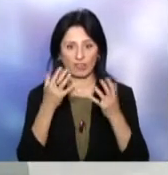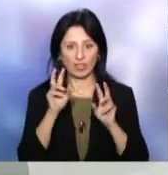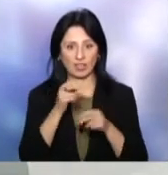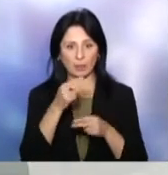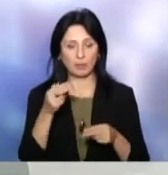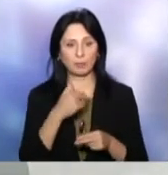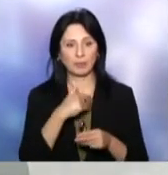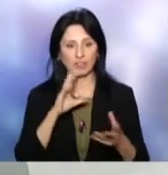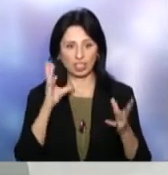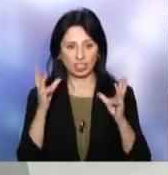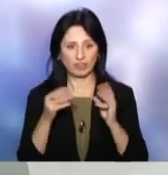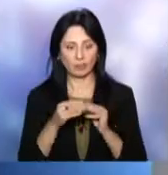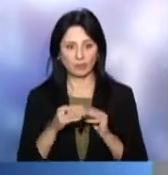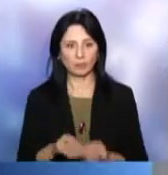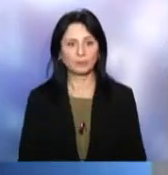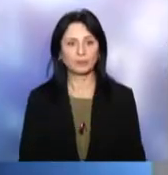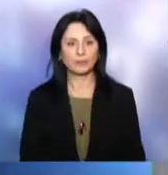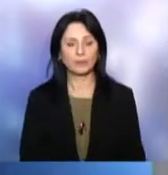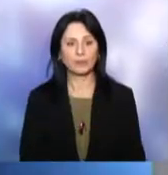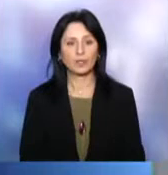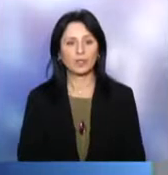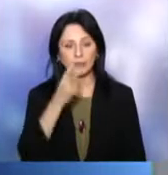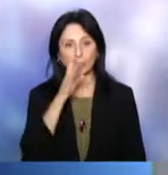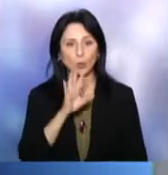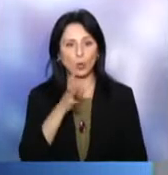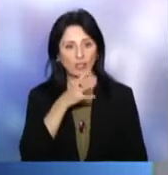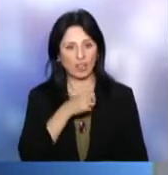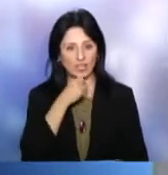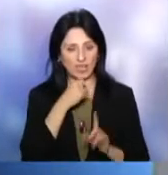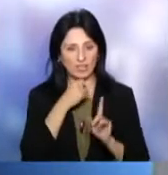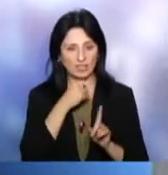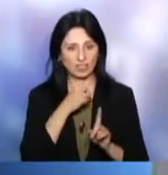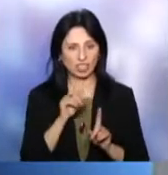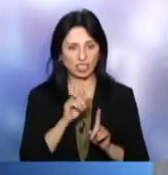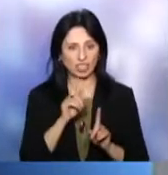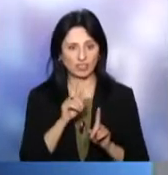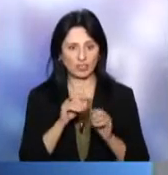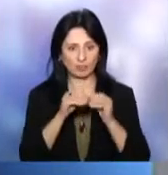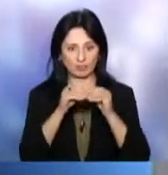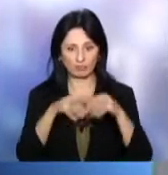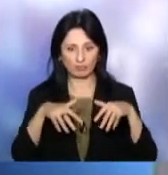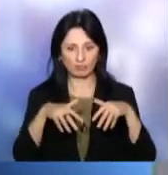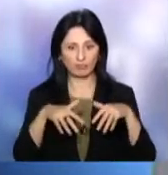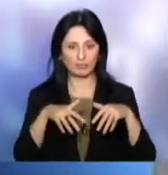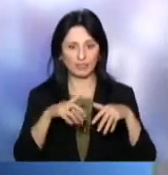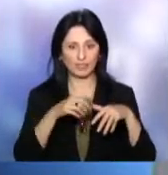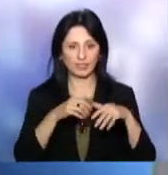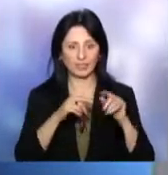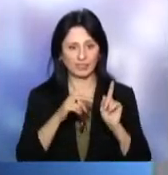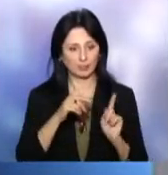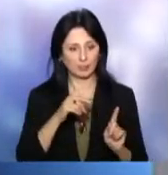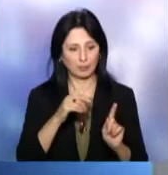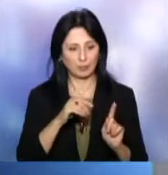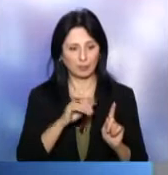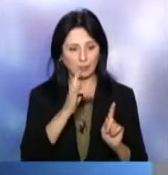თემას, მე მინდა რომ შევაჯამო. ანუ მიუხედავად ასაკისა, რა კი ჩვენ ჩამოვშალეთ ასე, ასაკი სეზონს